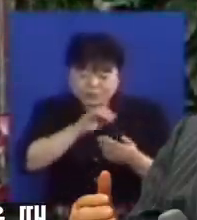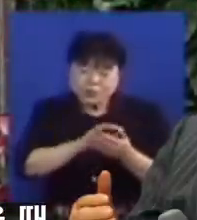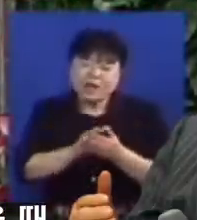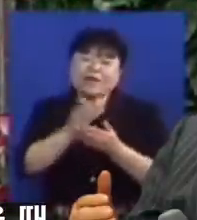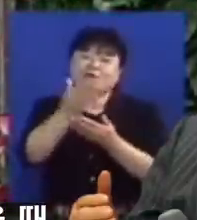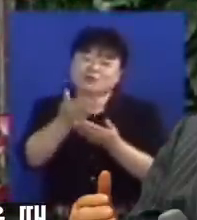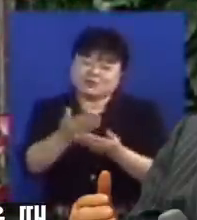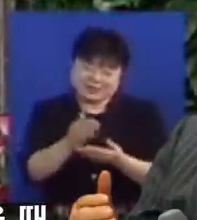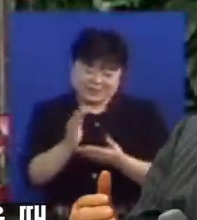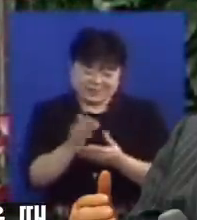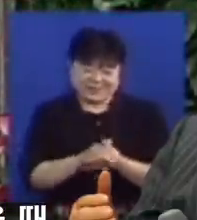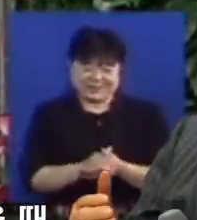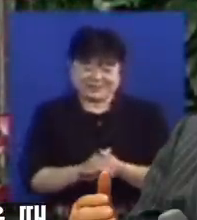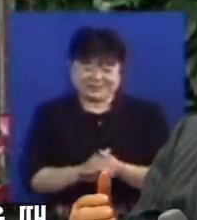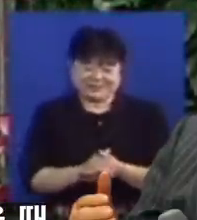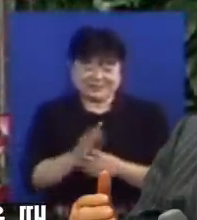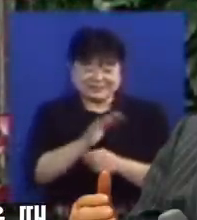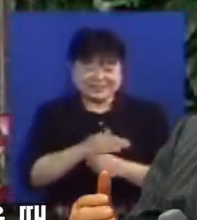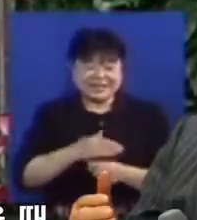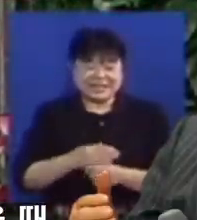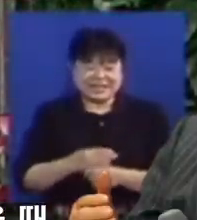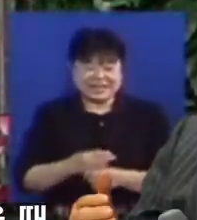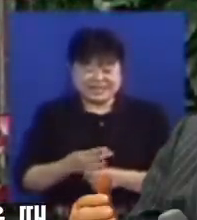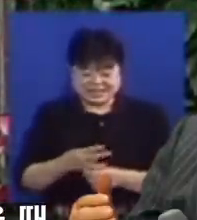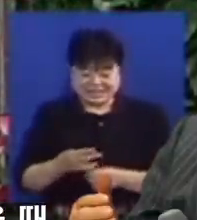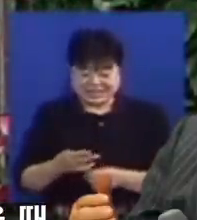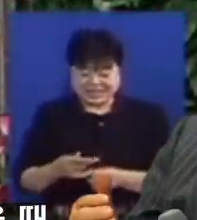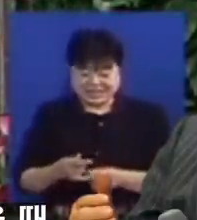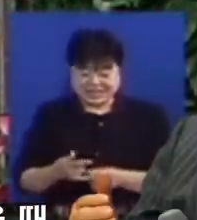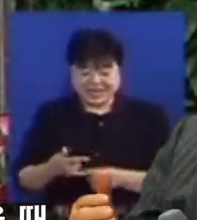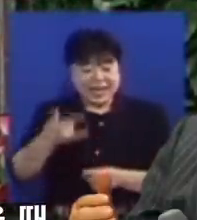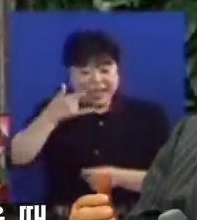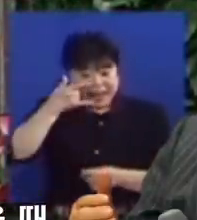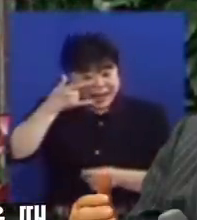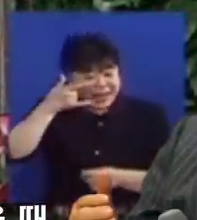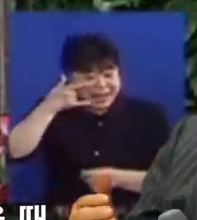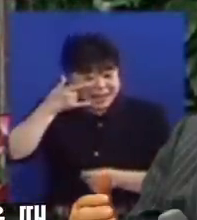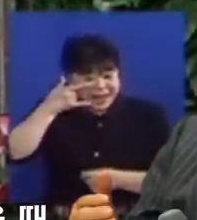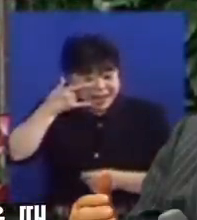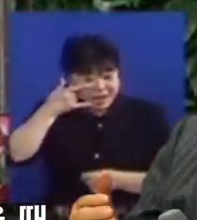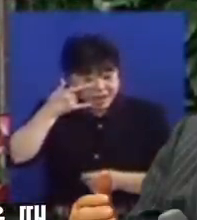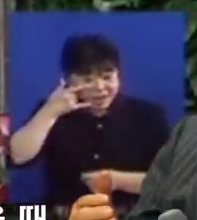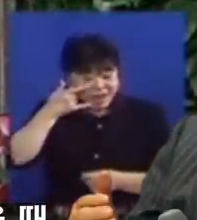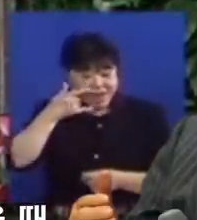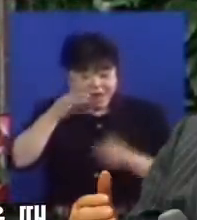바꾸어지는 것입니다. 우리가 잘 아는 헬렌 켈러는 시각 청각의 장애를 지닌